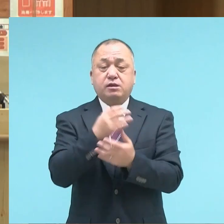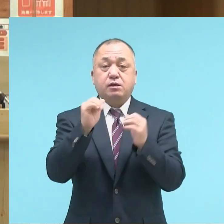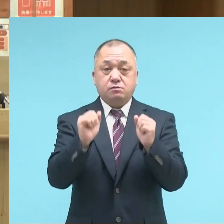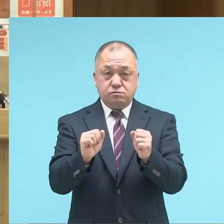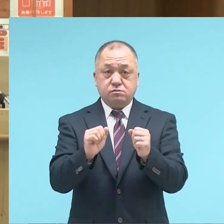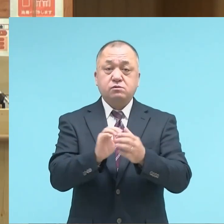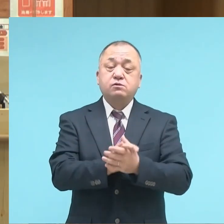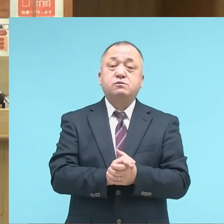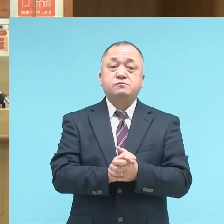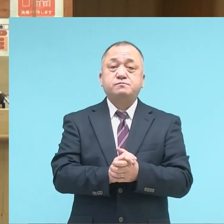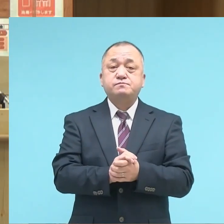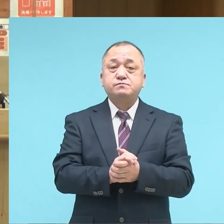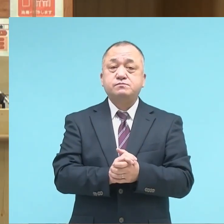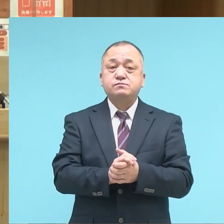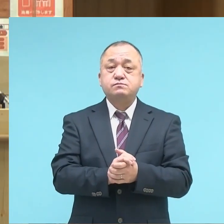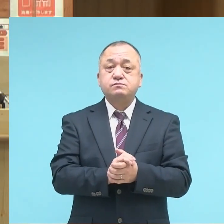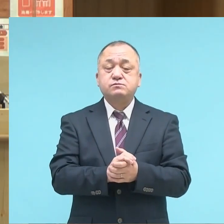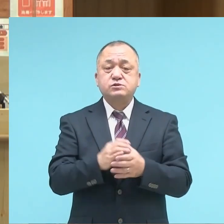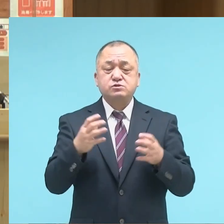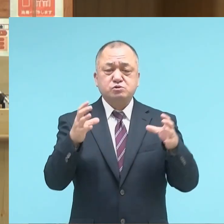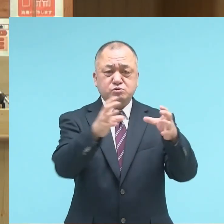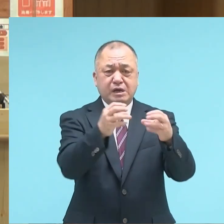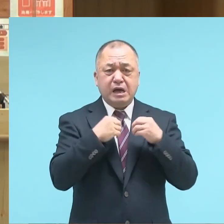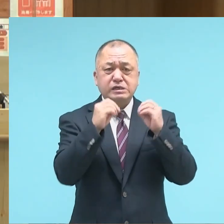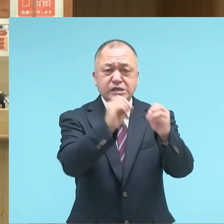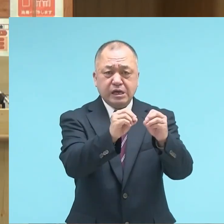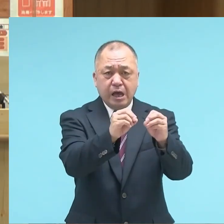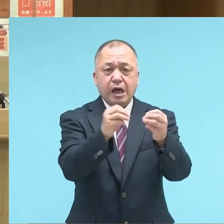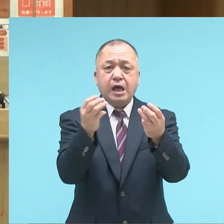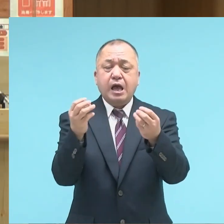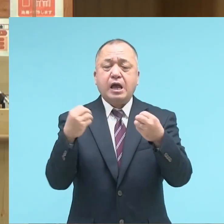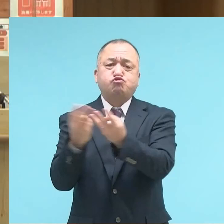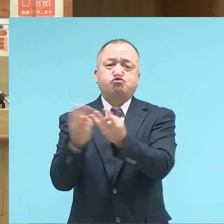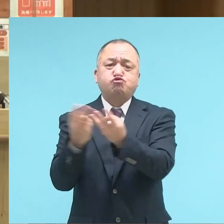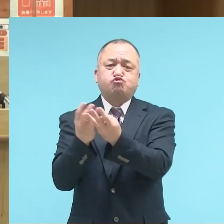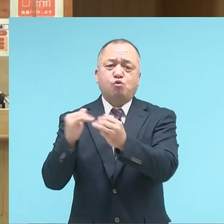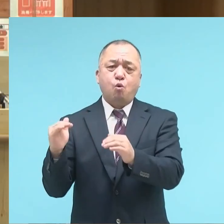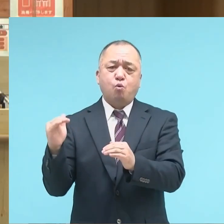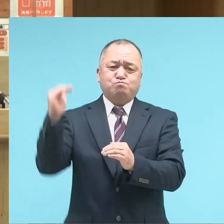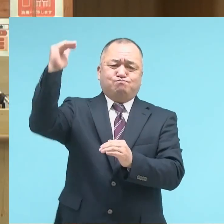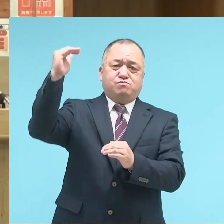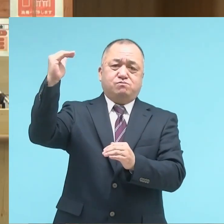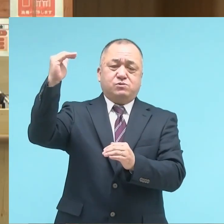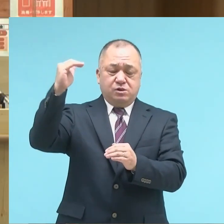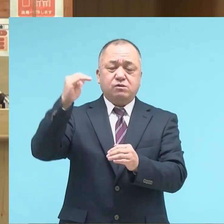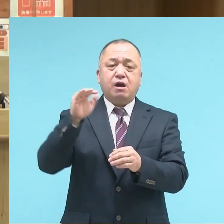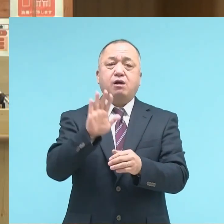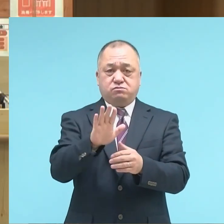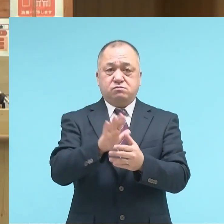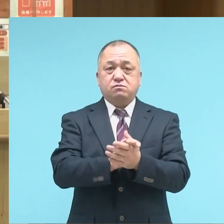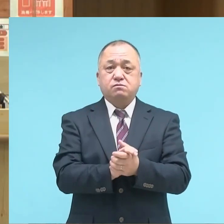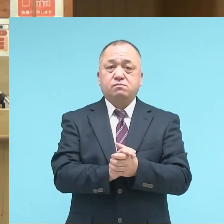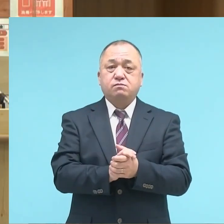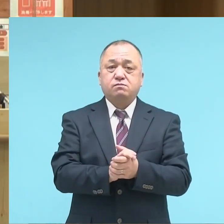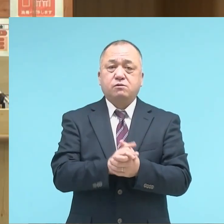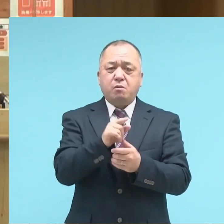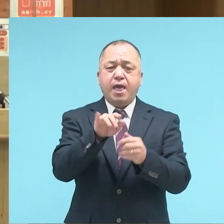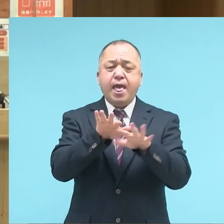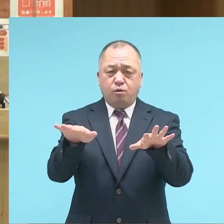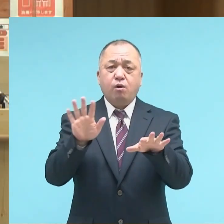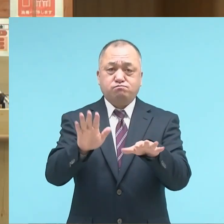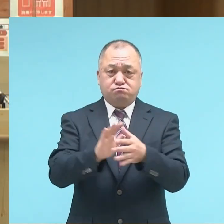。こういった集団感染が感染者数を押し上げているという状況が事実としてございますし、また